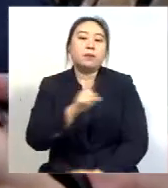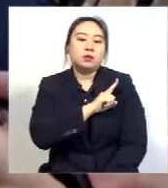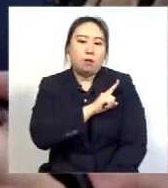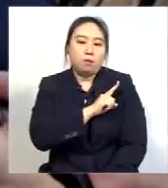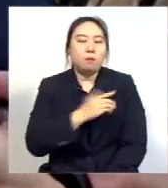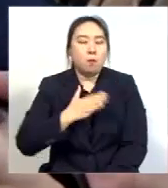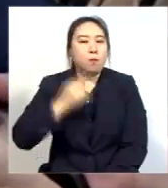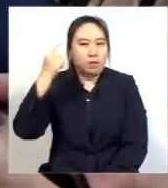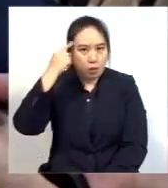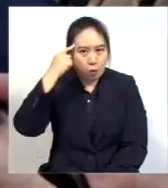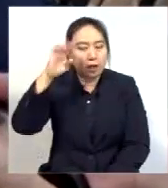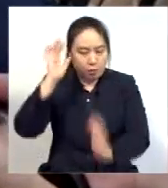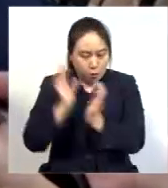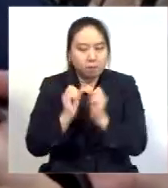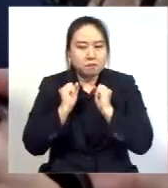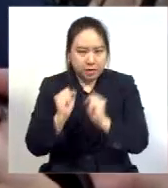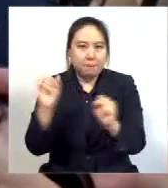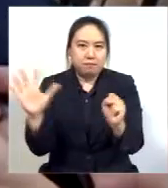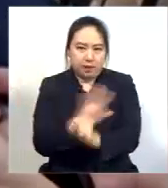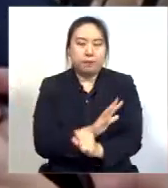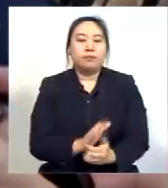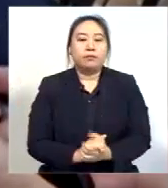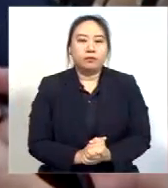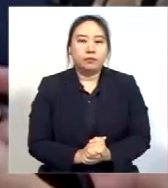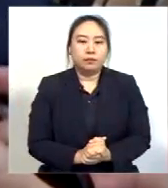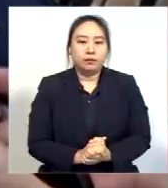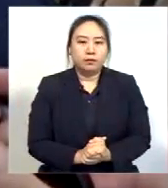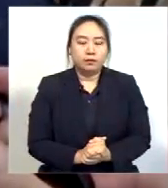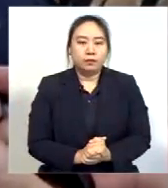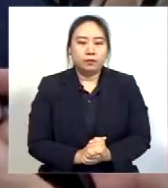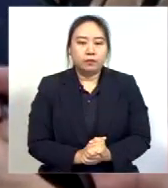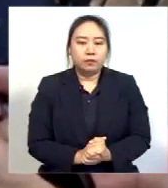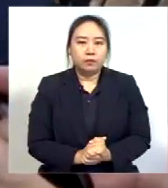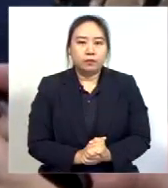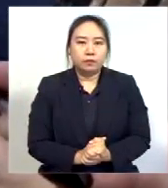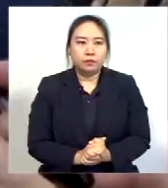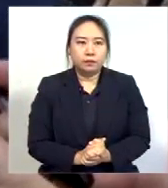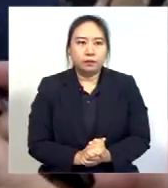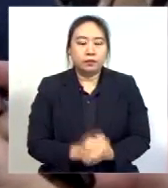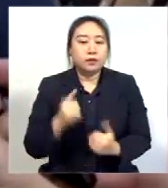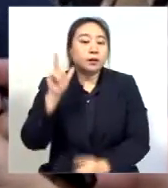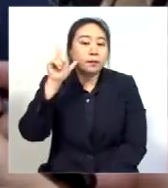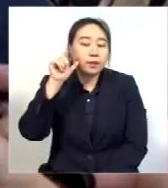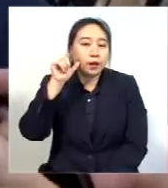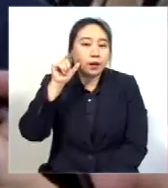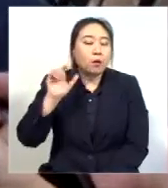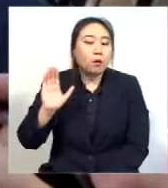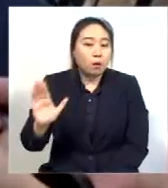ต่ผมว่าเขาก็คงทำหน้าที่เต็มที่ครับแต่ส่วนคือมันคืออย่างแม่เขามันต